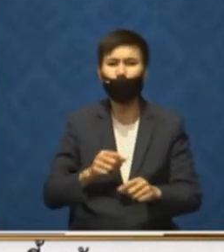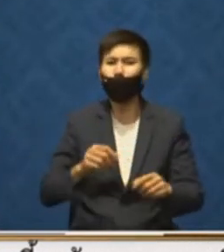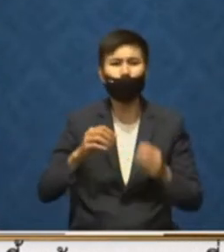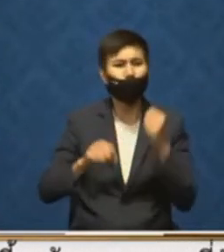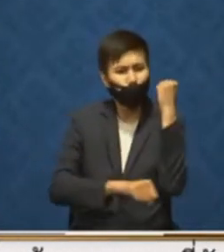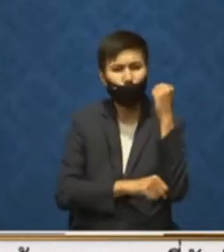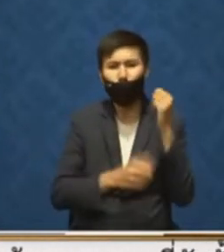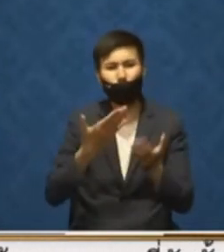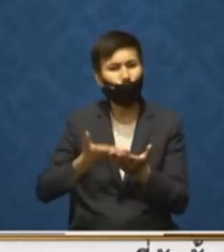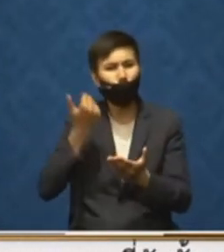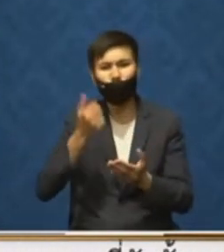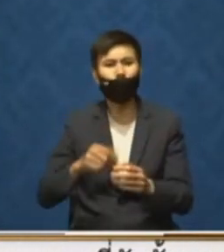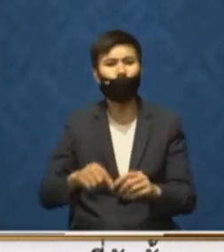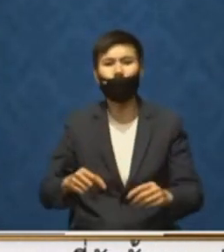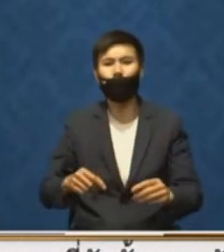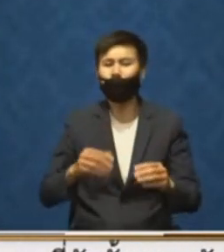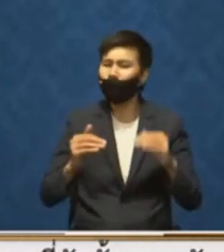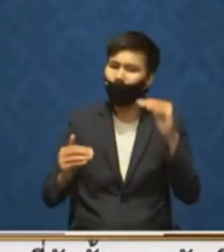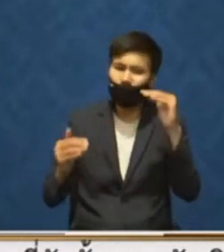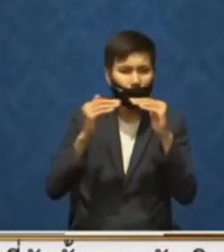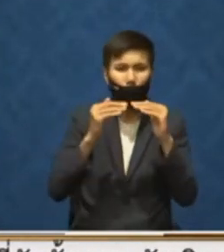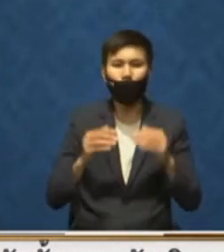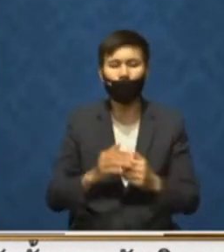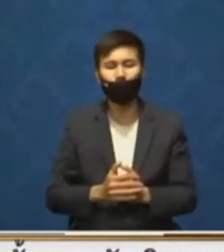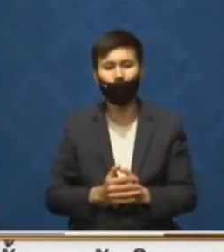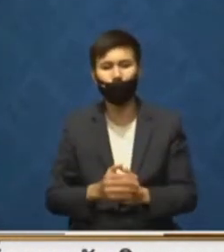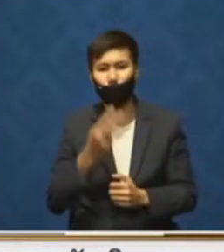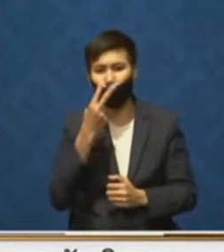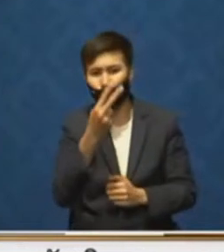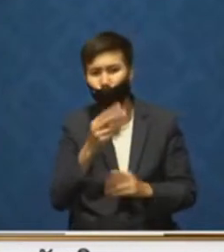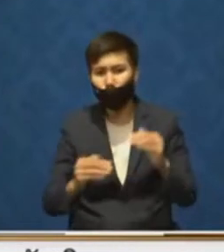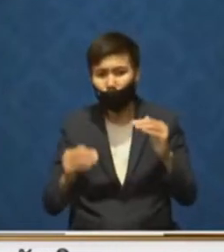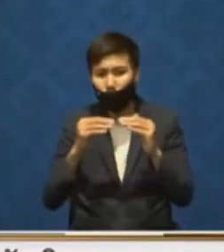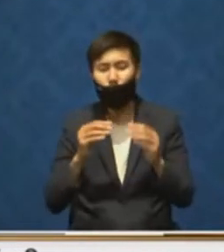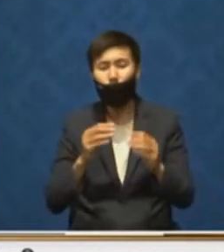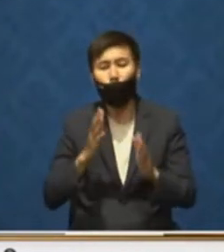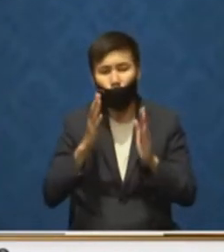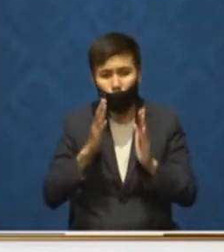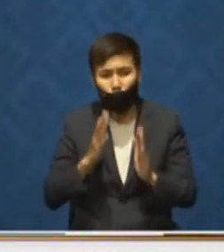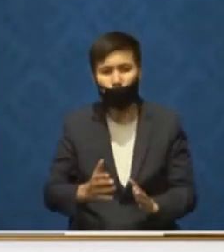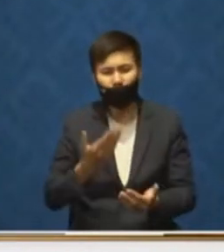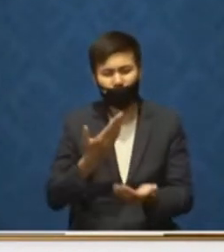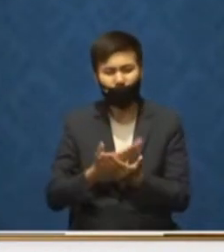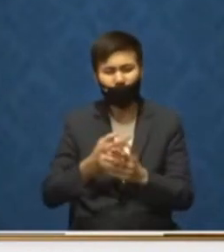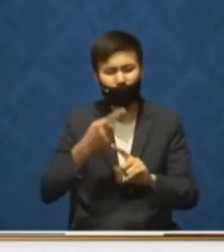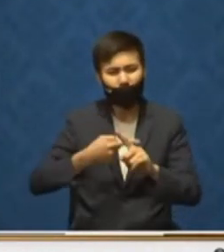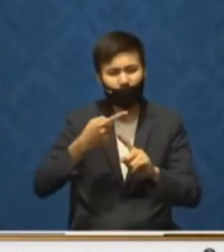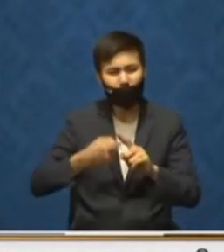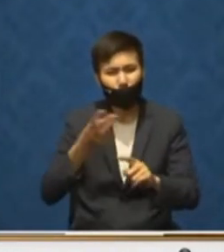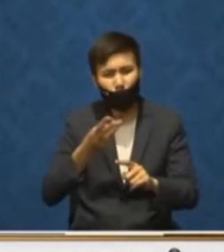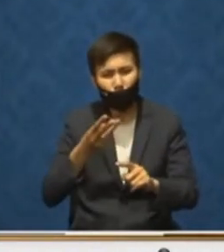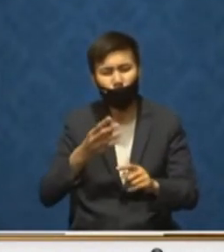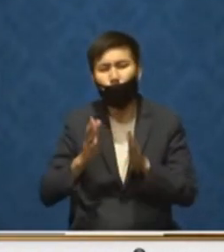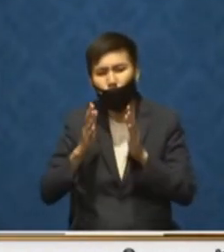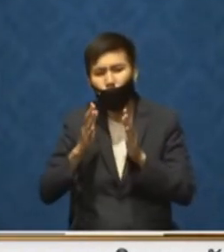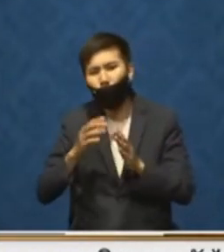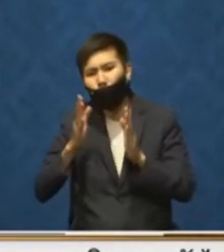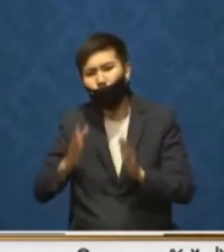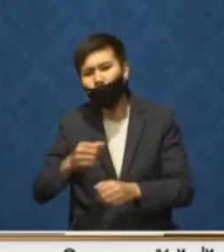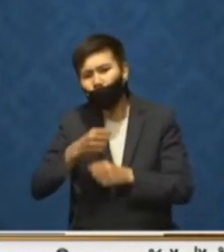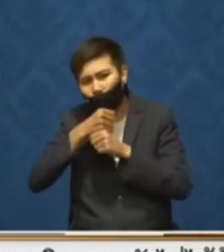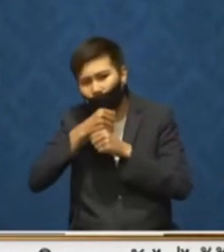เข้าได้เหมือนกันแต่ความเท่าเทียมและนี่ก็คือดูได้เรื่องของคนที่มีรายได้น้อยถึงแล้วเขาอย่างไรคนแก่คนเฒ่าอยู่ได้แค่ไหน